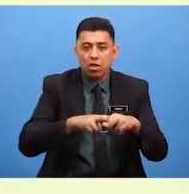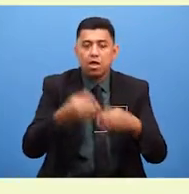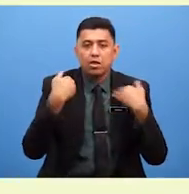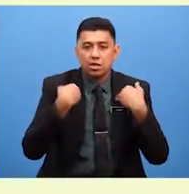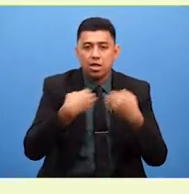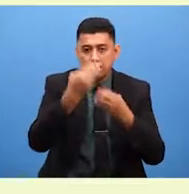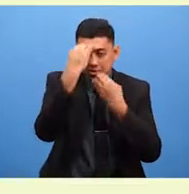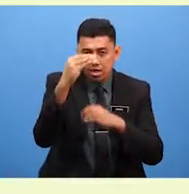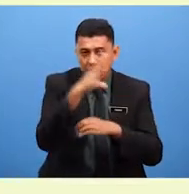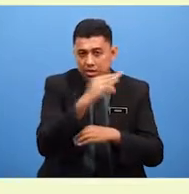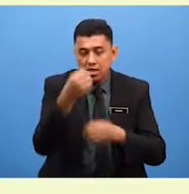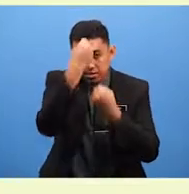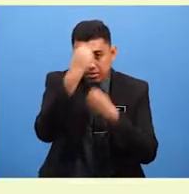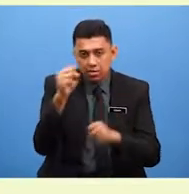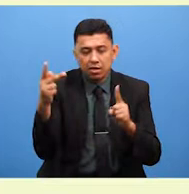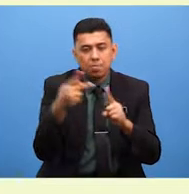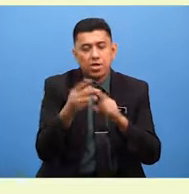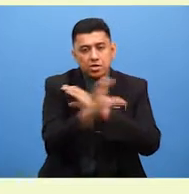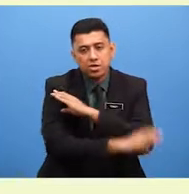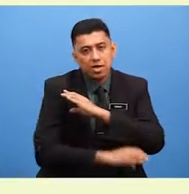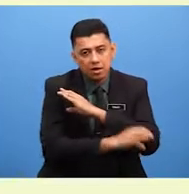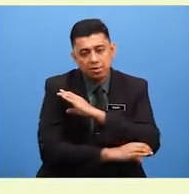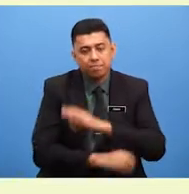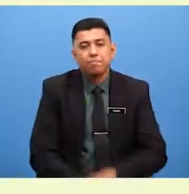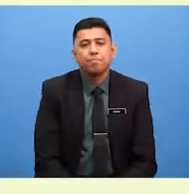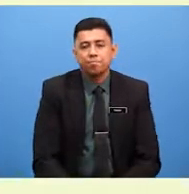adalah taat dan setia pada negara.